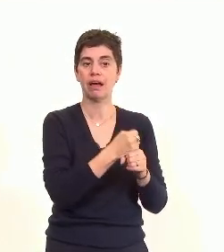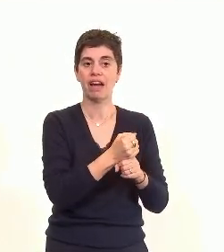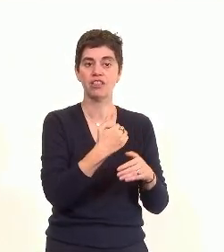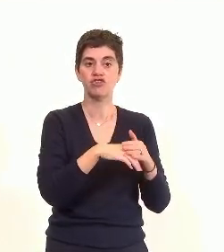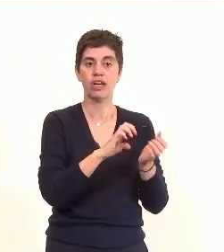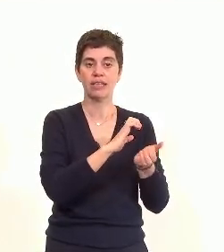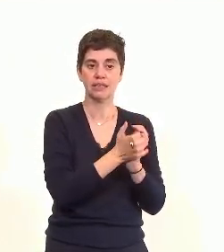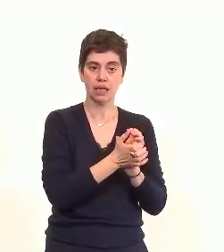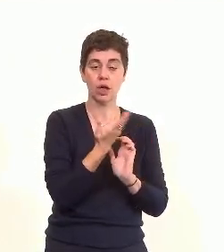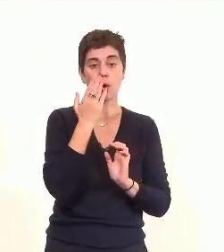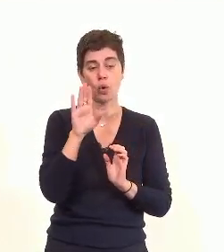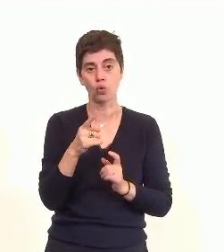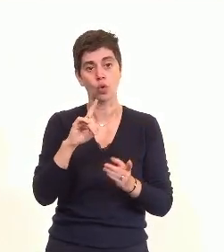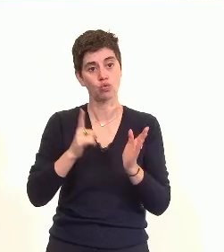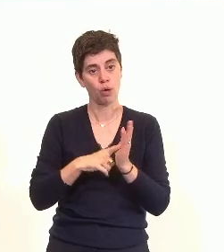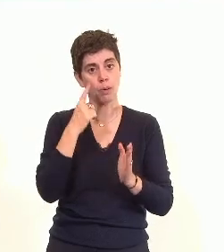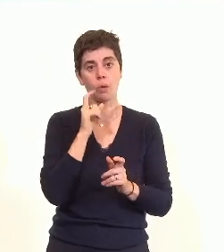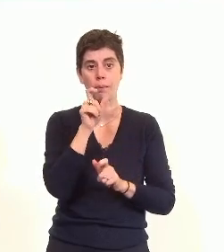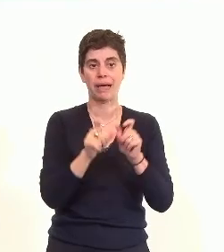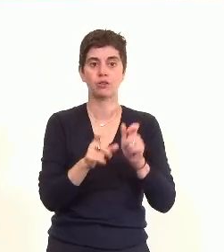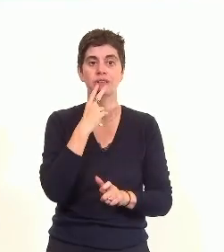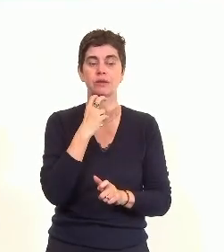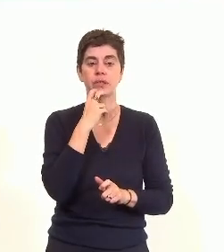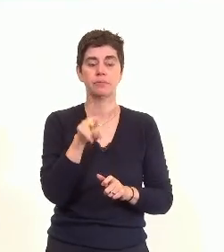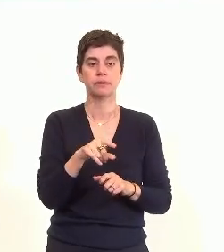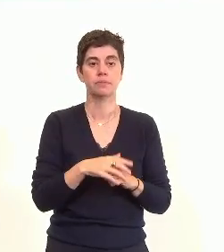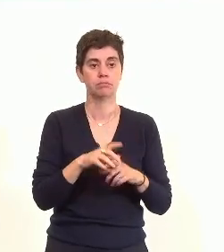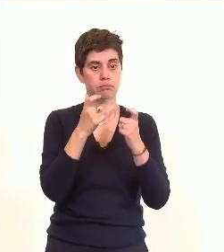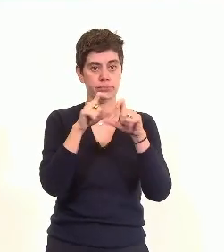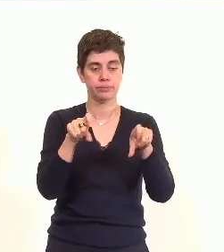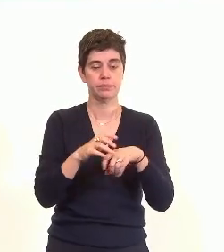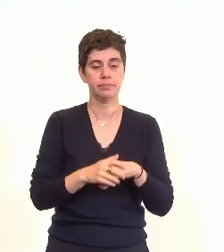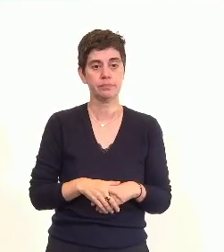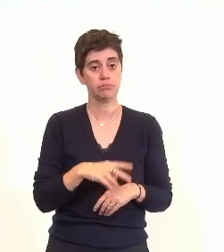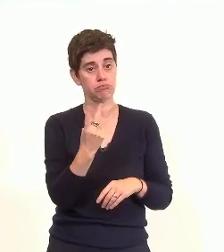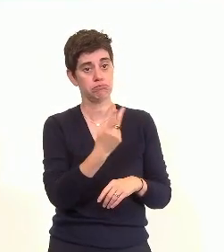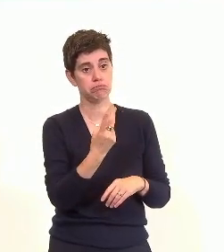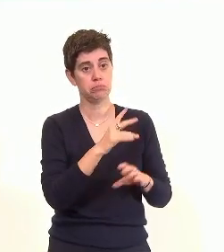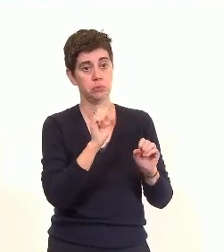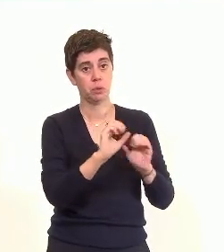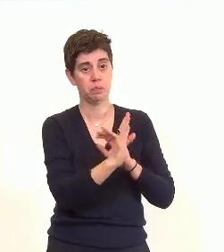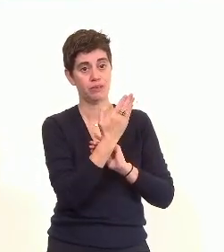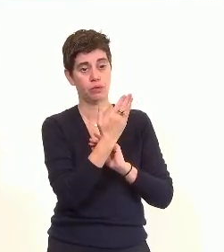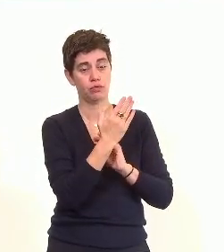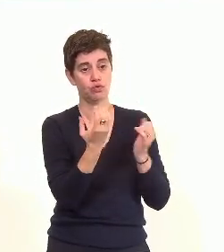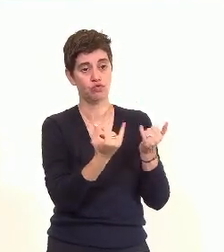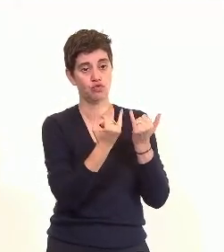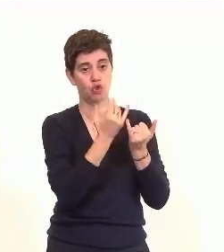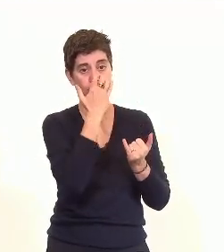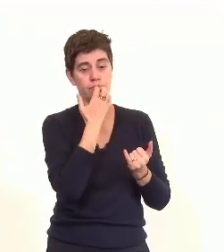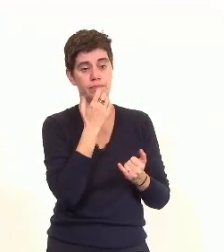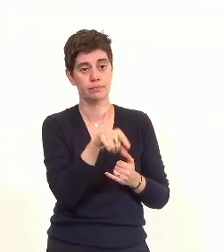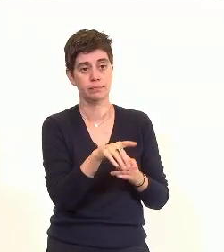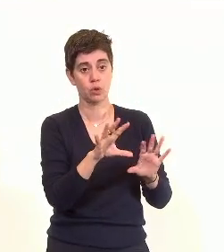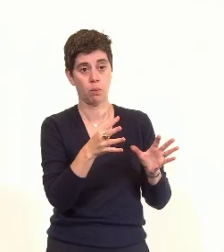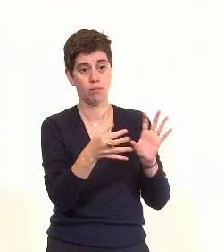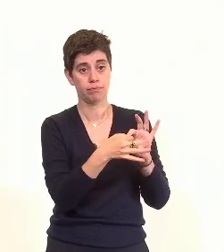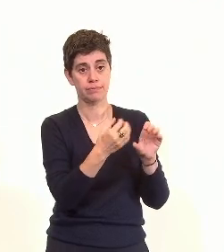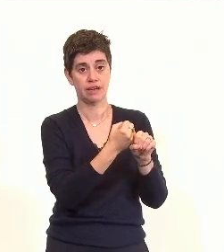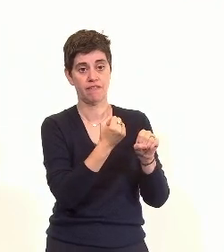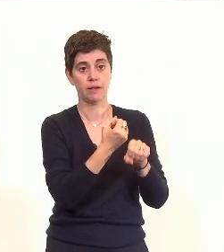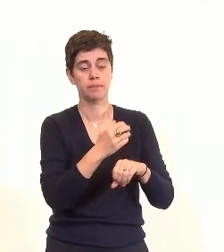aussi. Et puis l'aventure s'est prolongée. Elle s'est prolongée dans le cadre de cet appel à projet avec 2 autres éditions. Je le disais, l'une consacrée aux droits